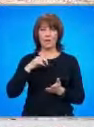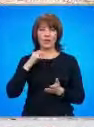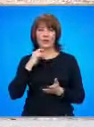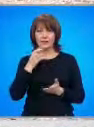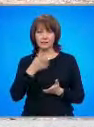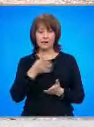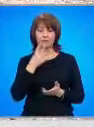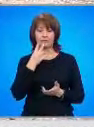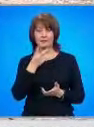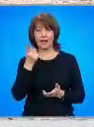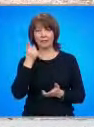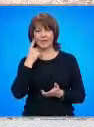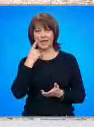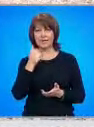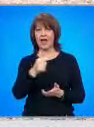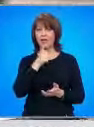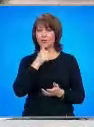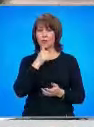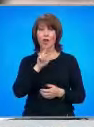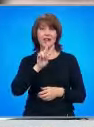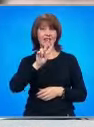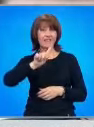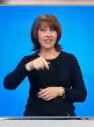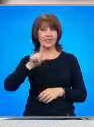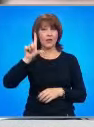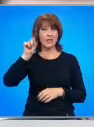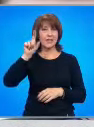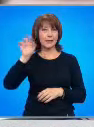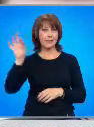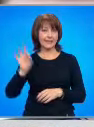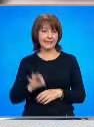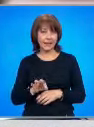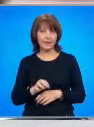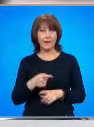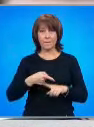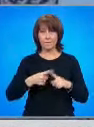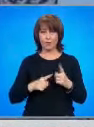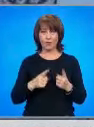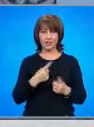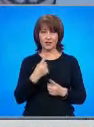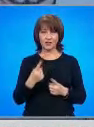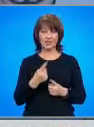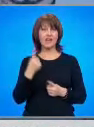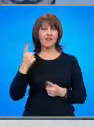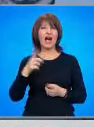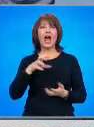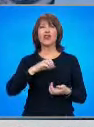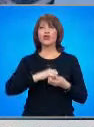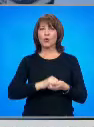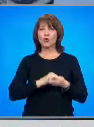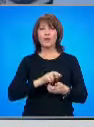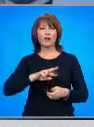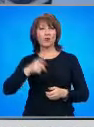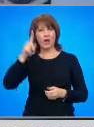за употреба на алкохол. Дрегерът отчел 2,70 промила. Само половин час по-рано в квартал Дружба друга